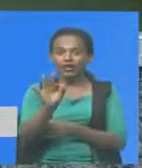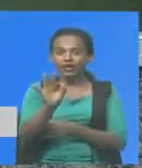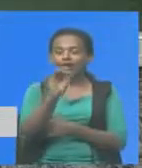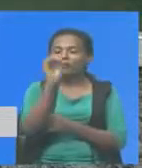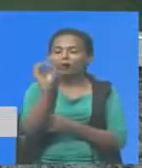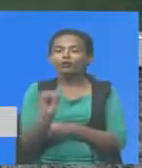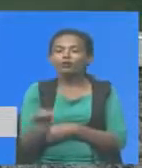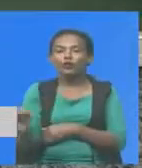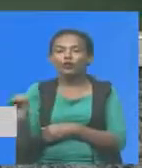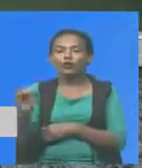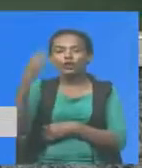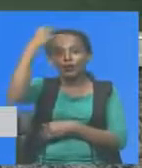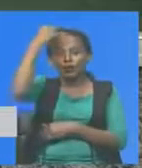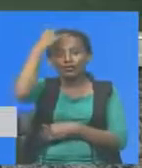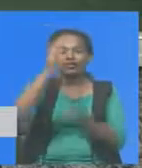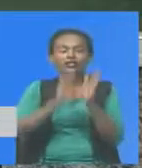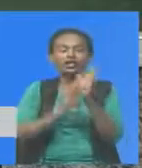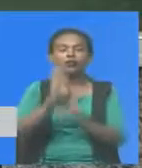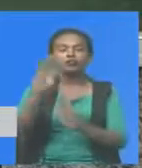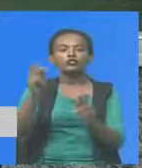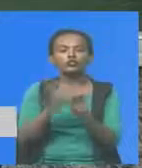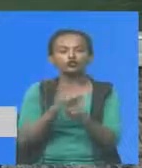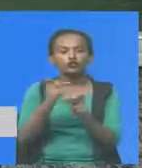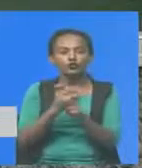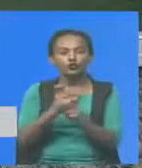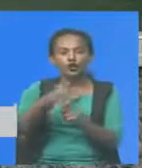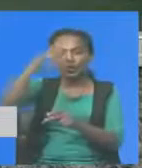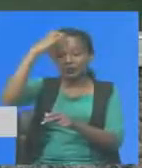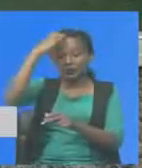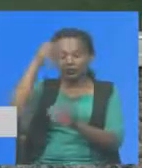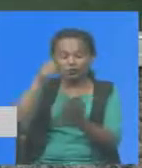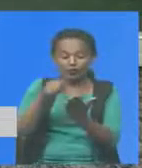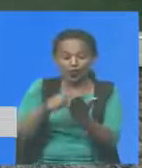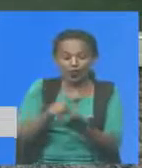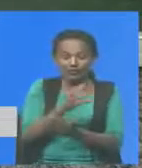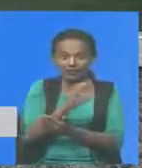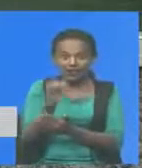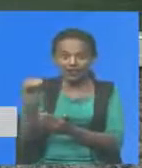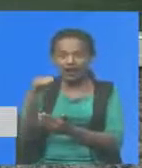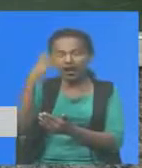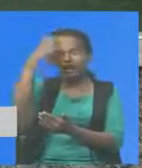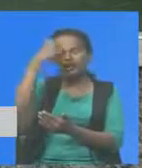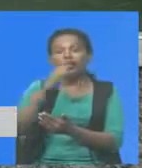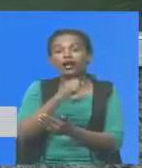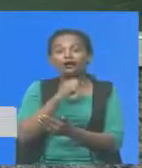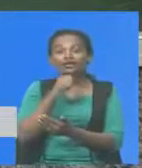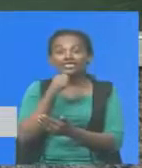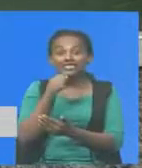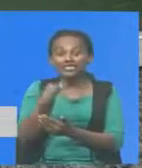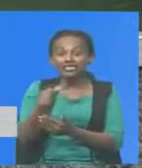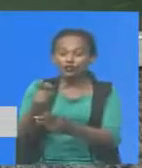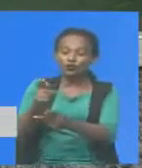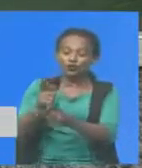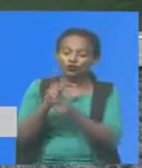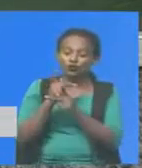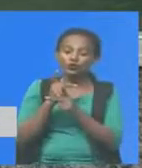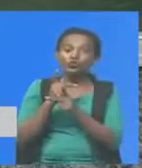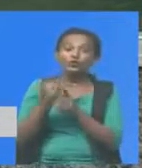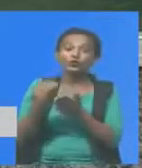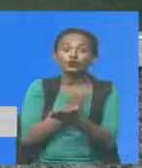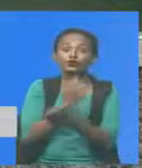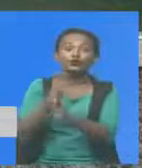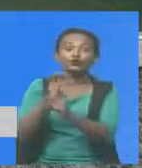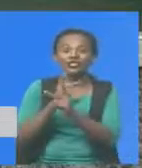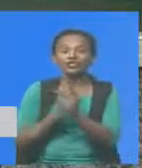43.9% የመንግስት የልማት ድርጅቶች በመንግስት ዋስትናና ያለ መንግስት ዋስትና የወሰዱትን ብድር